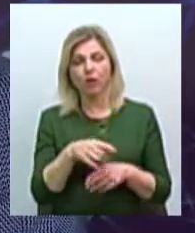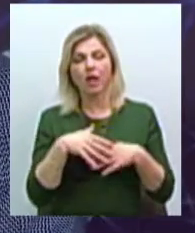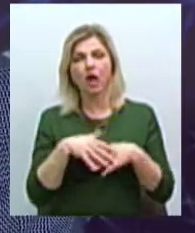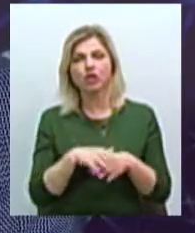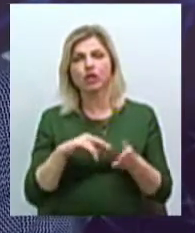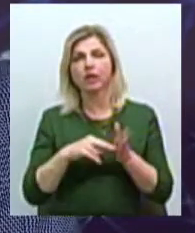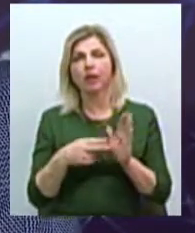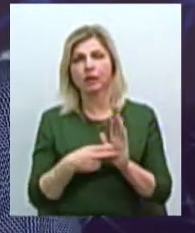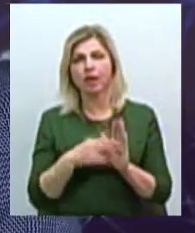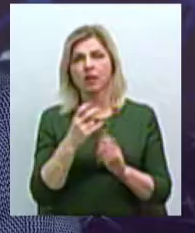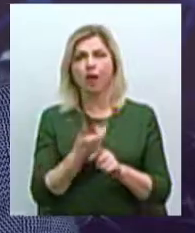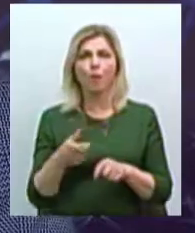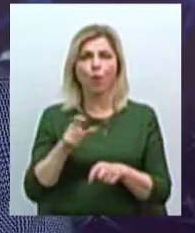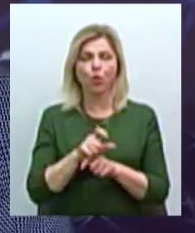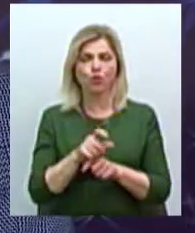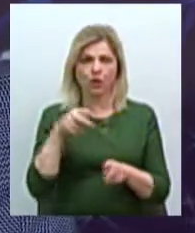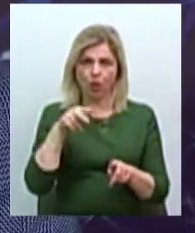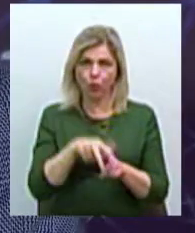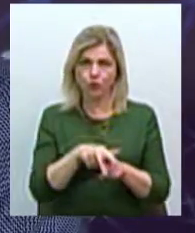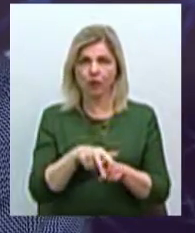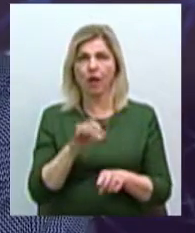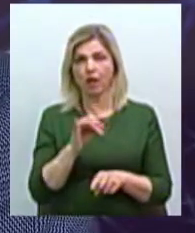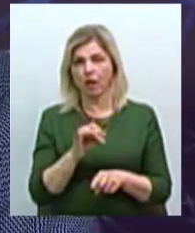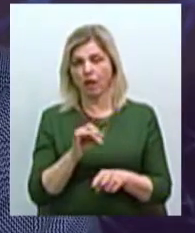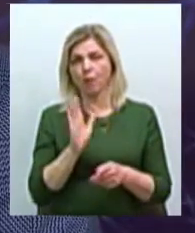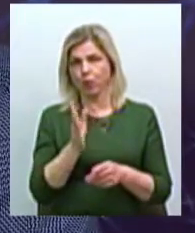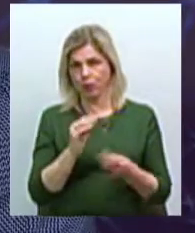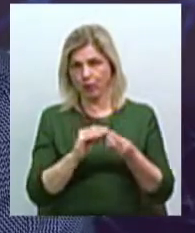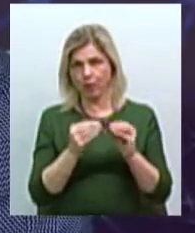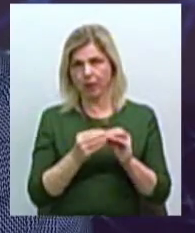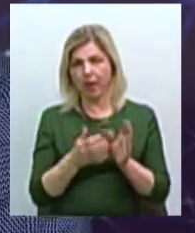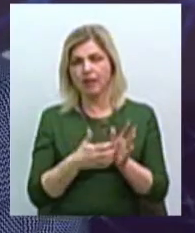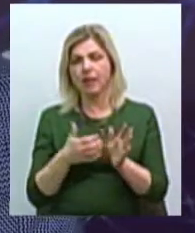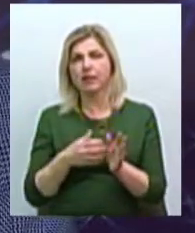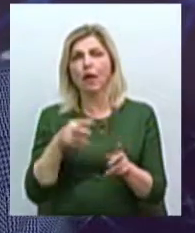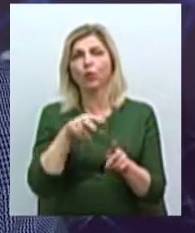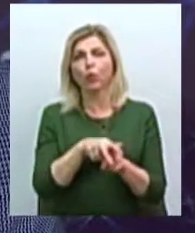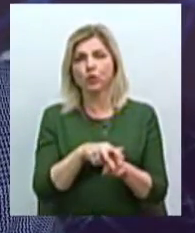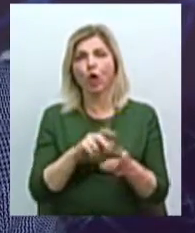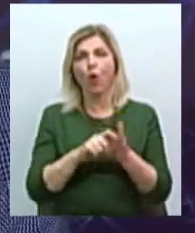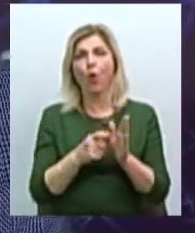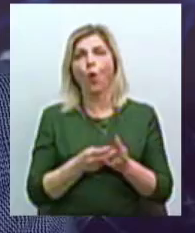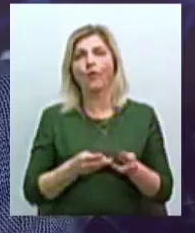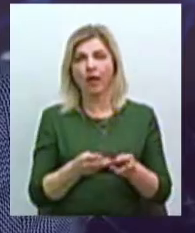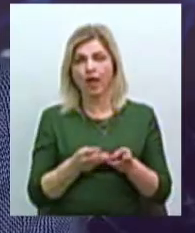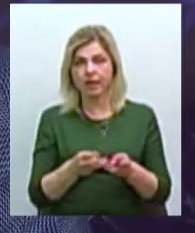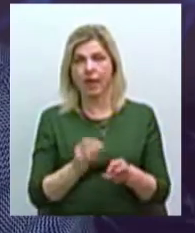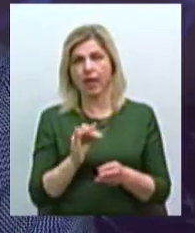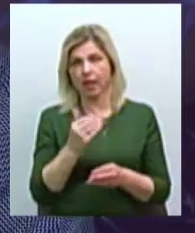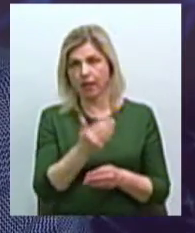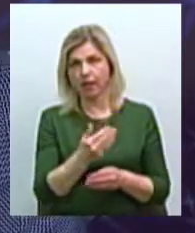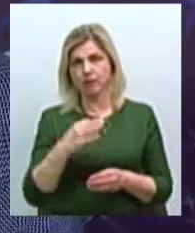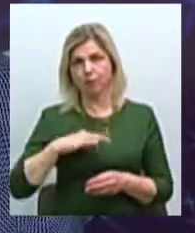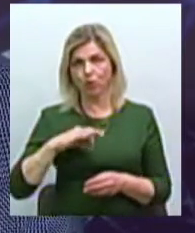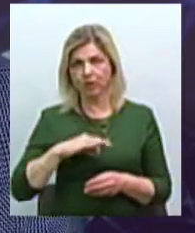более большие нагрузки, и мы столкнемся с проблемой недогрузки котелен и, соответственно, их технологического использования.